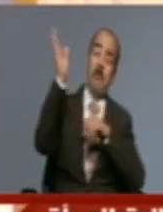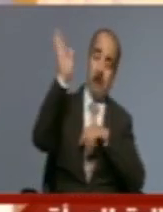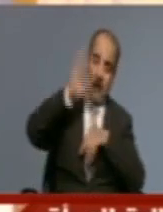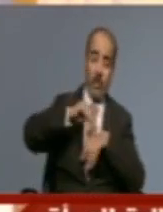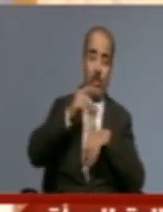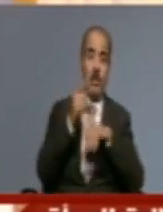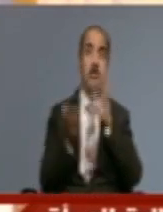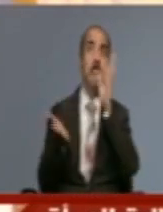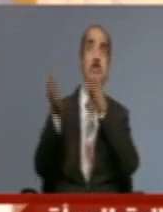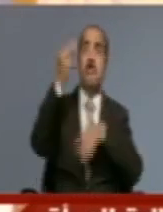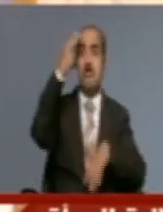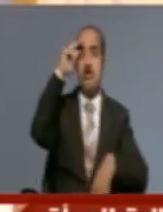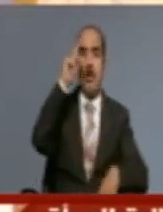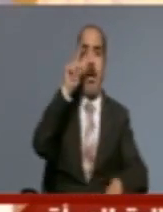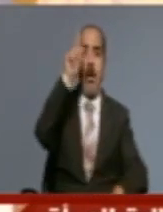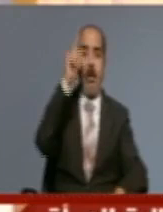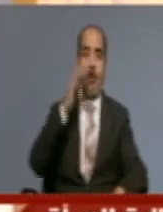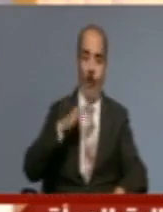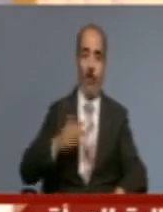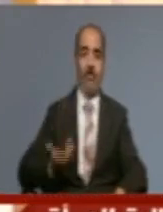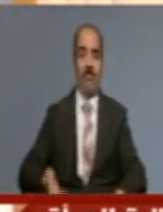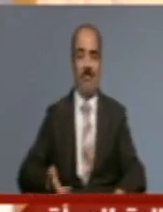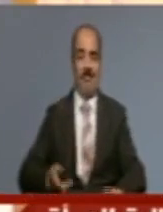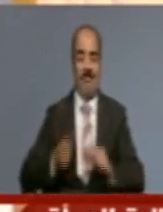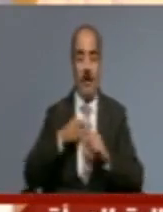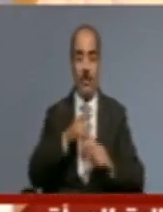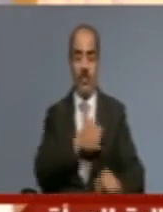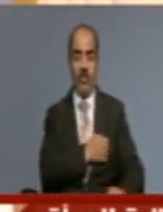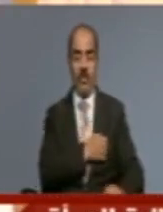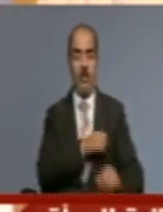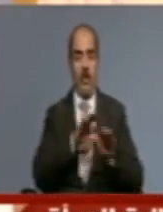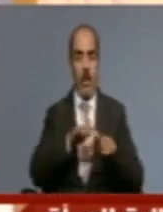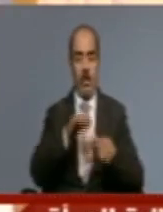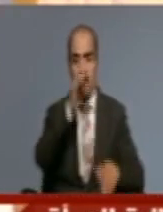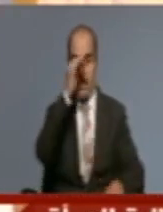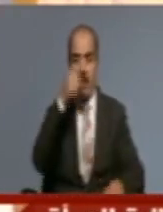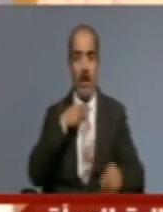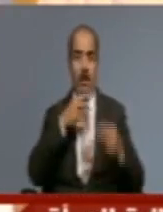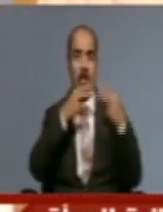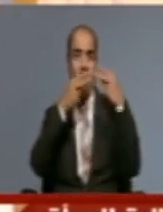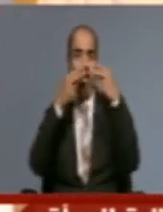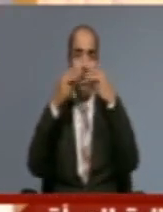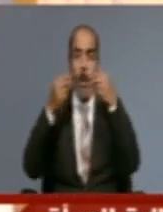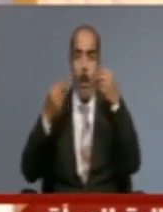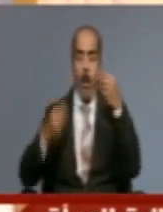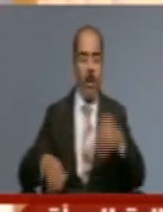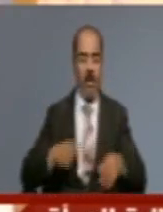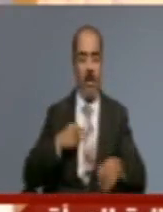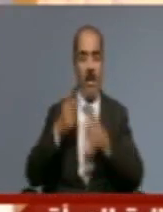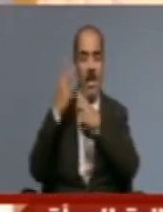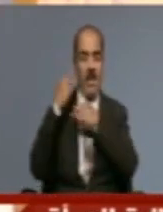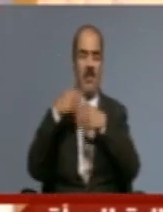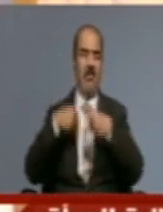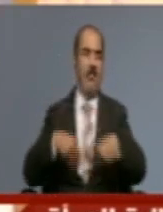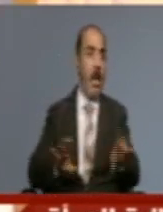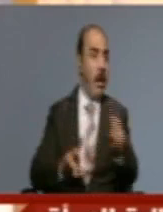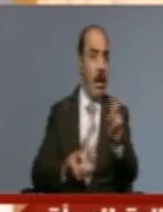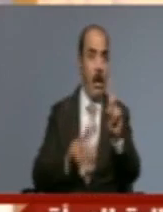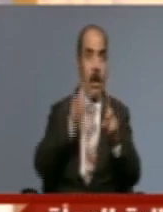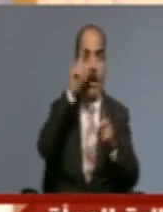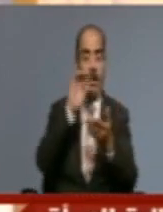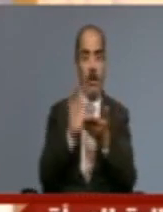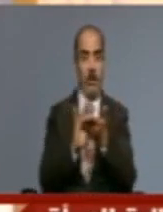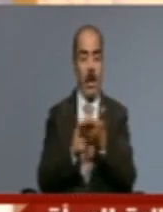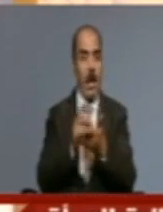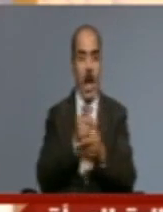السماء قريب. نحن قوم نؤمن بأن الأحلام لا تسقط بالتقادم، وعند الله لا تموت